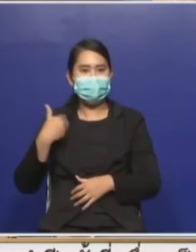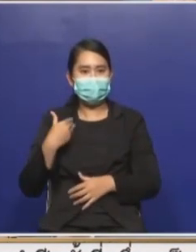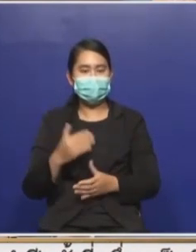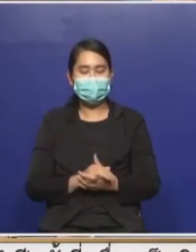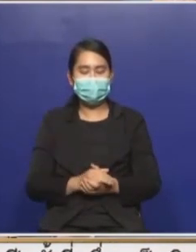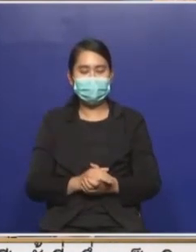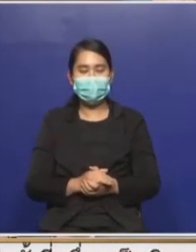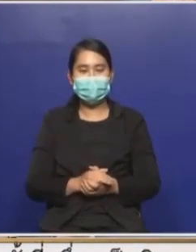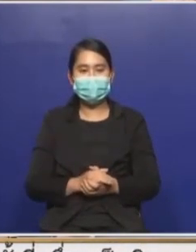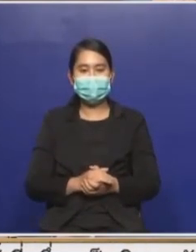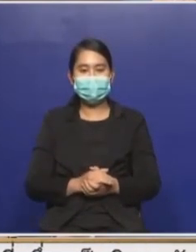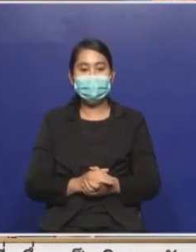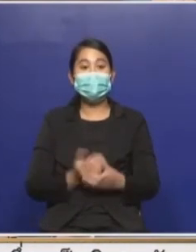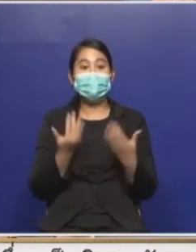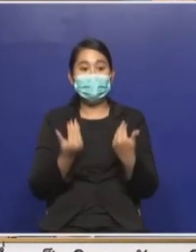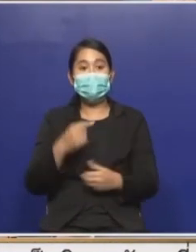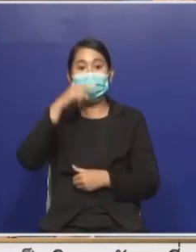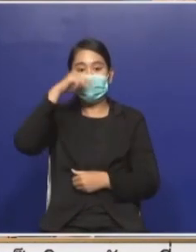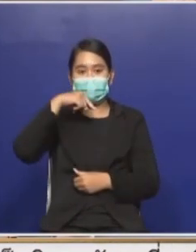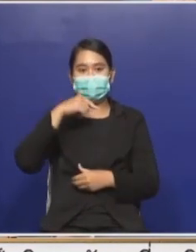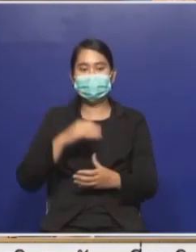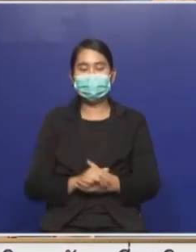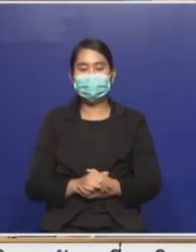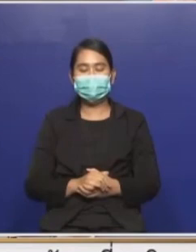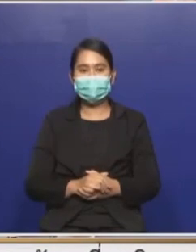วันนี้ประเทศไทย